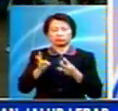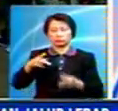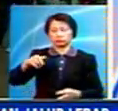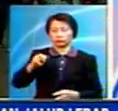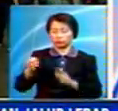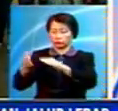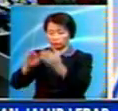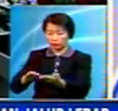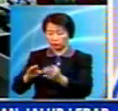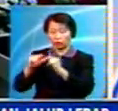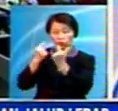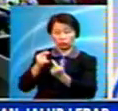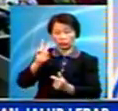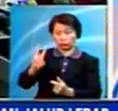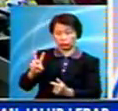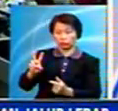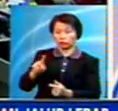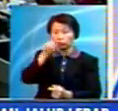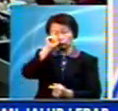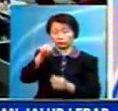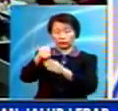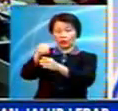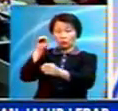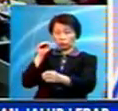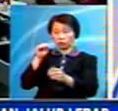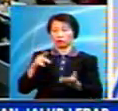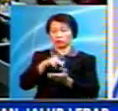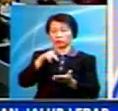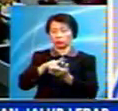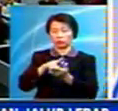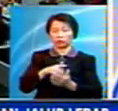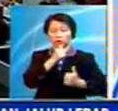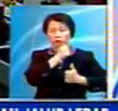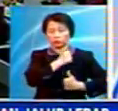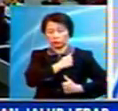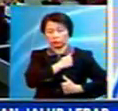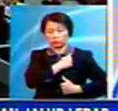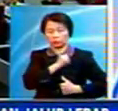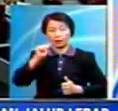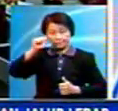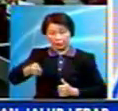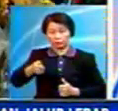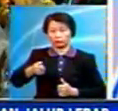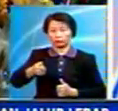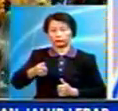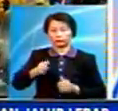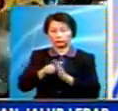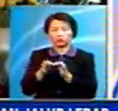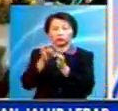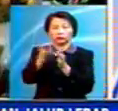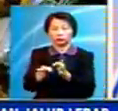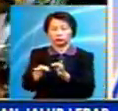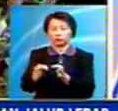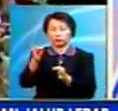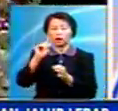mayat kumpulan kedua yang sepatutnya dikeluarkan dari pusat fasiliti ketenteraan esok ditunda ketika